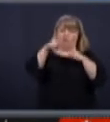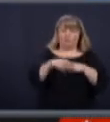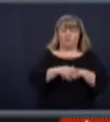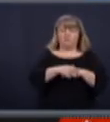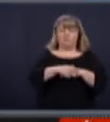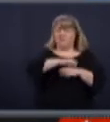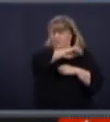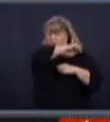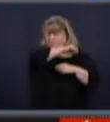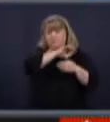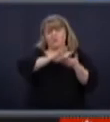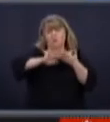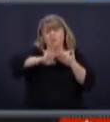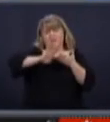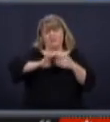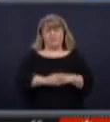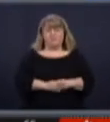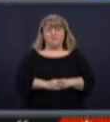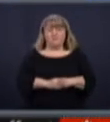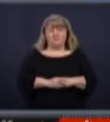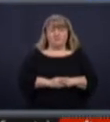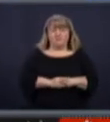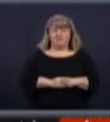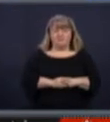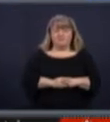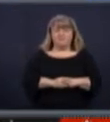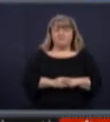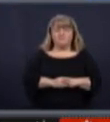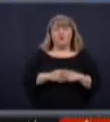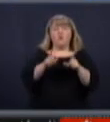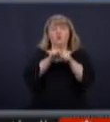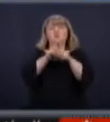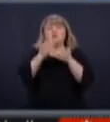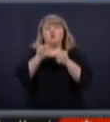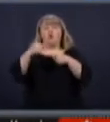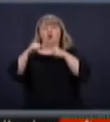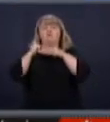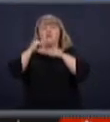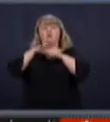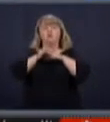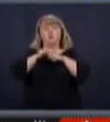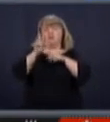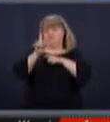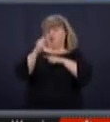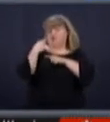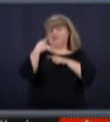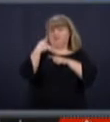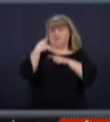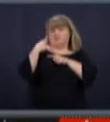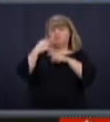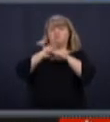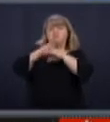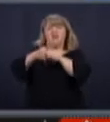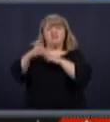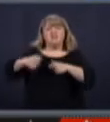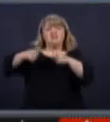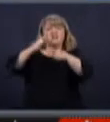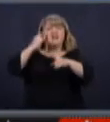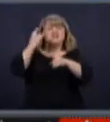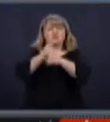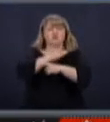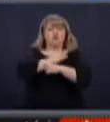Excusez. Je veux revenir aussi sur ma visite de vendredi dernier à l'Institut de cardiologie de